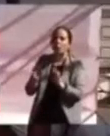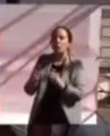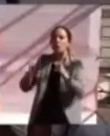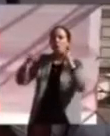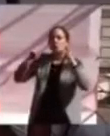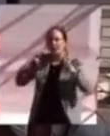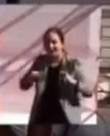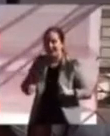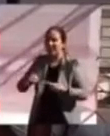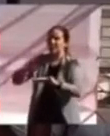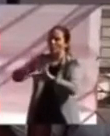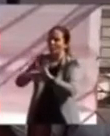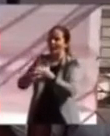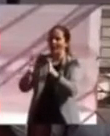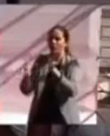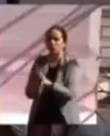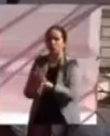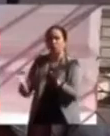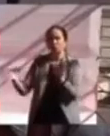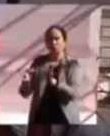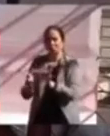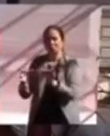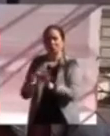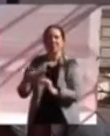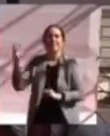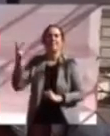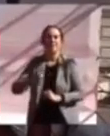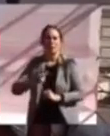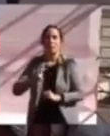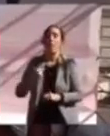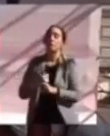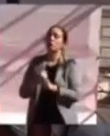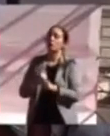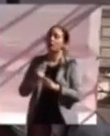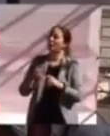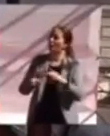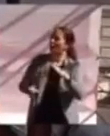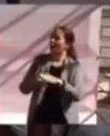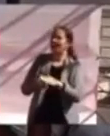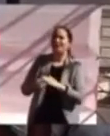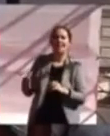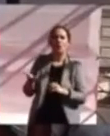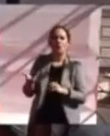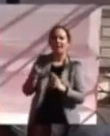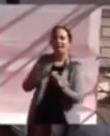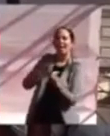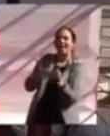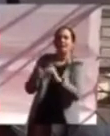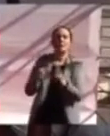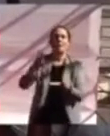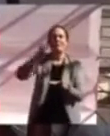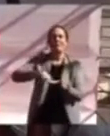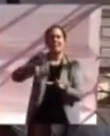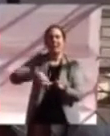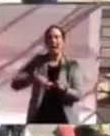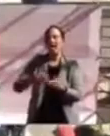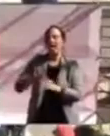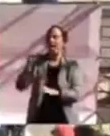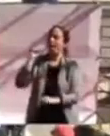allora c'è un tema da cui dobbiamo partire e si chiama riforma fiscale e lotta all'evasione fiscale